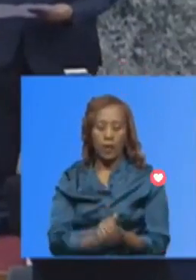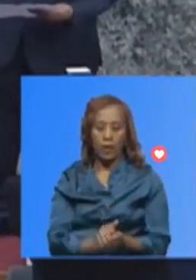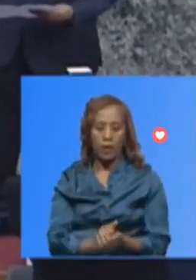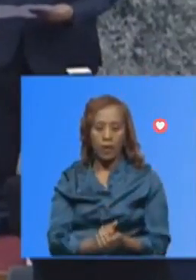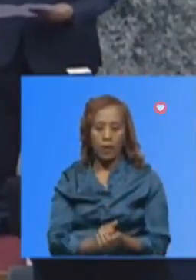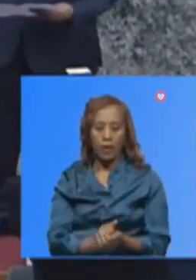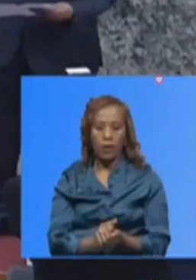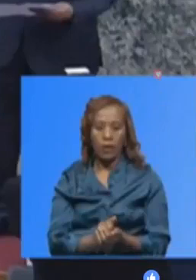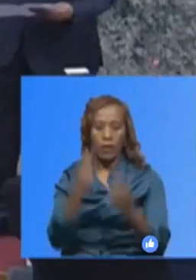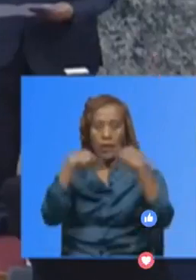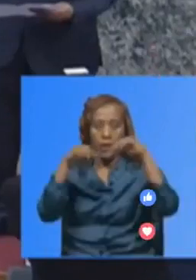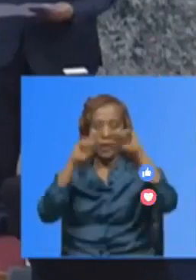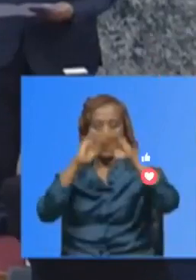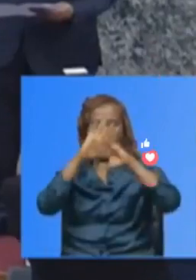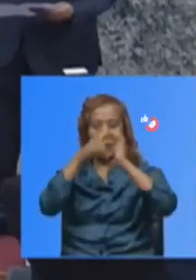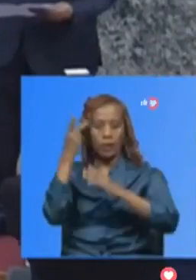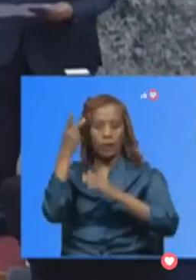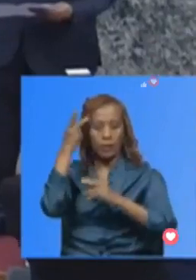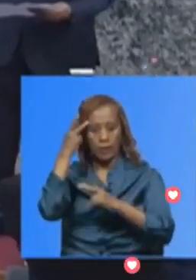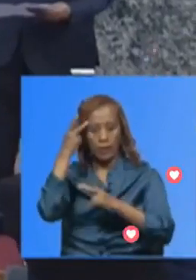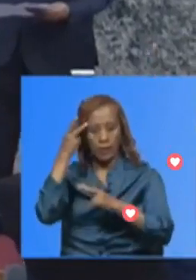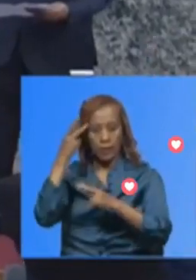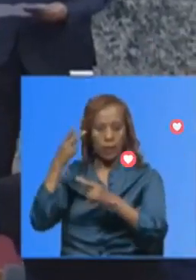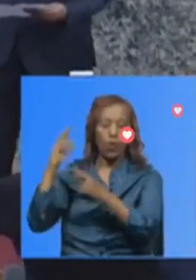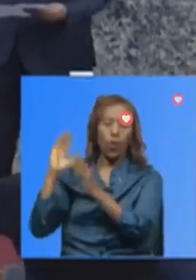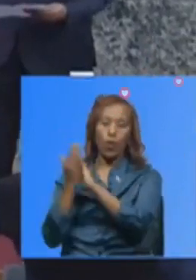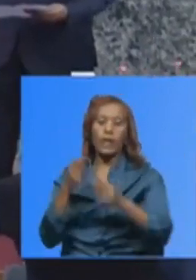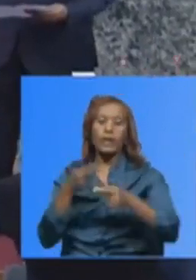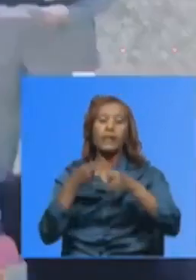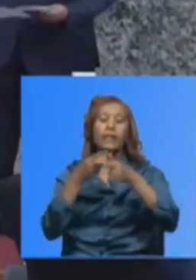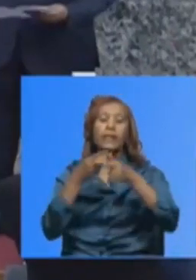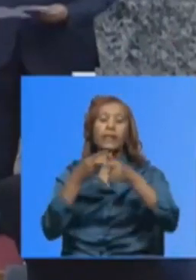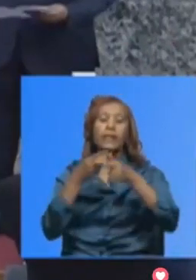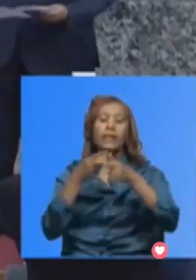Je hebt drie taklijn minister, hun jezus Sayem.